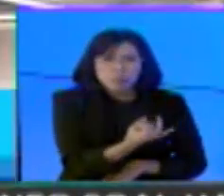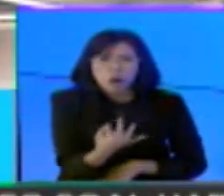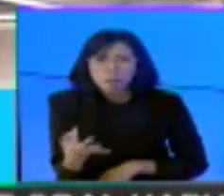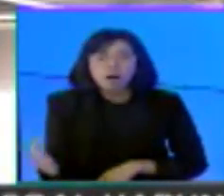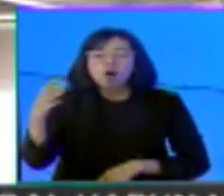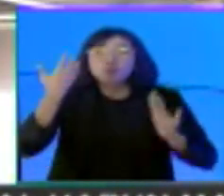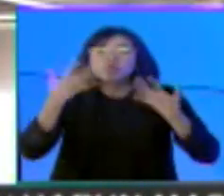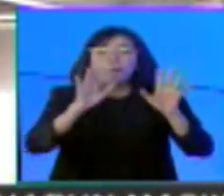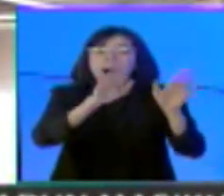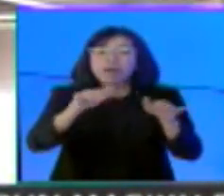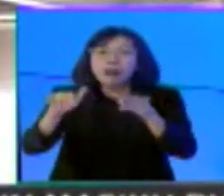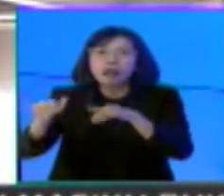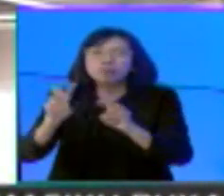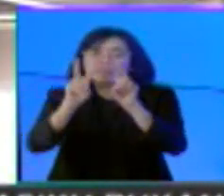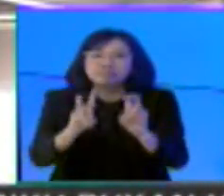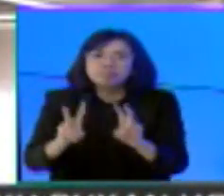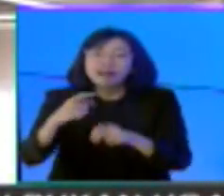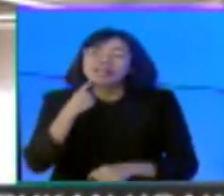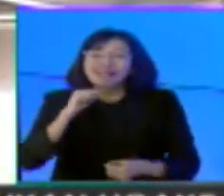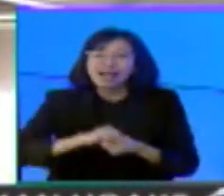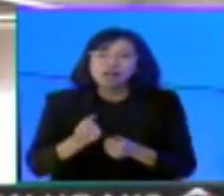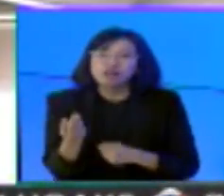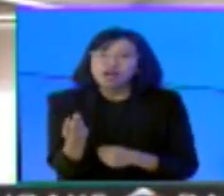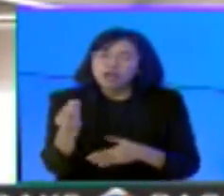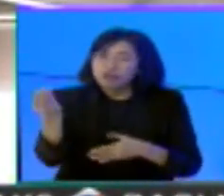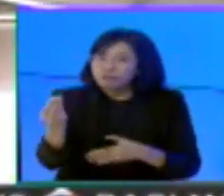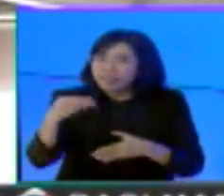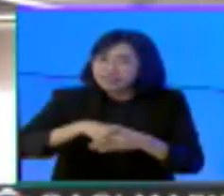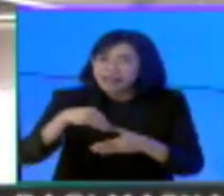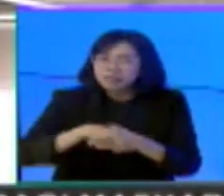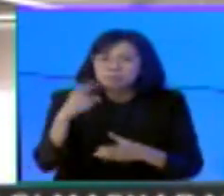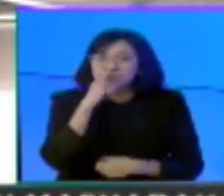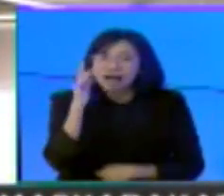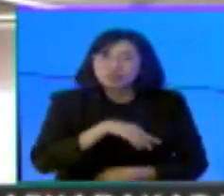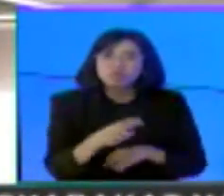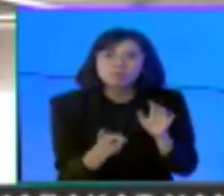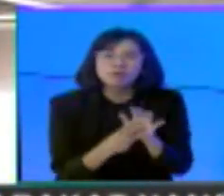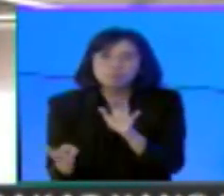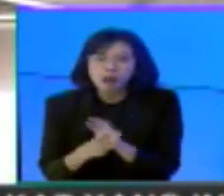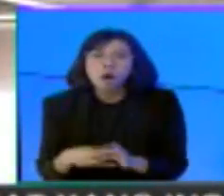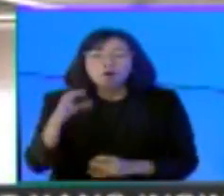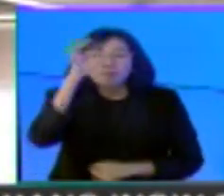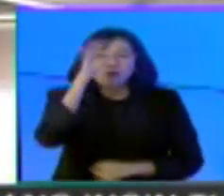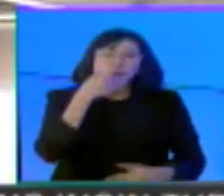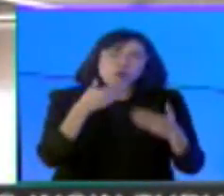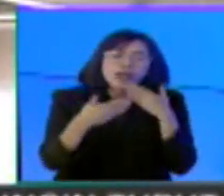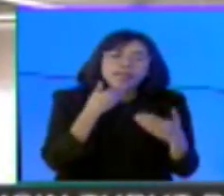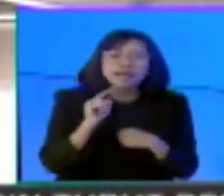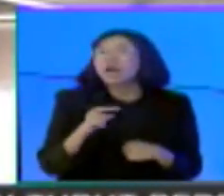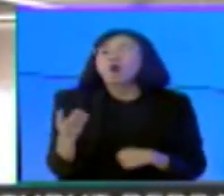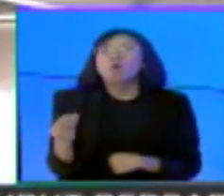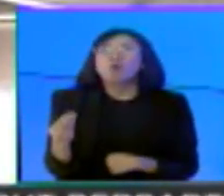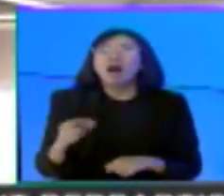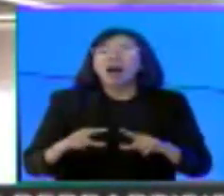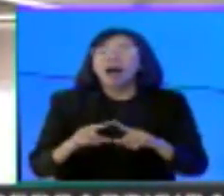Telah diperiksa penyidik Polda Jatim terkait kasus investasi bodong Mimiles. Polisi juga akan mendalami aliran dana ke Ari Sigit yang diterima